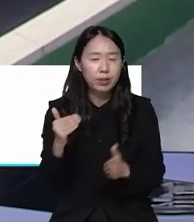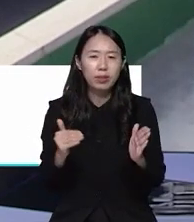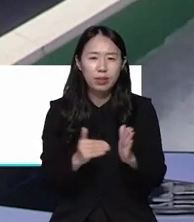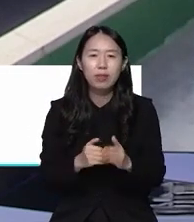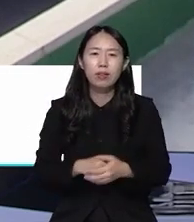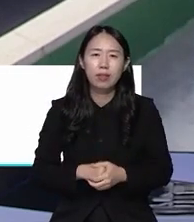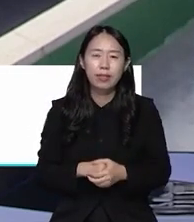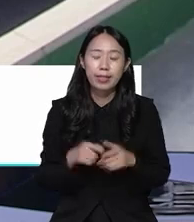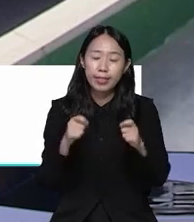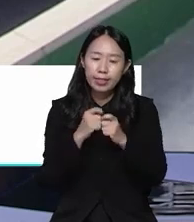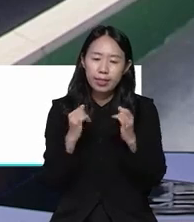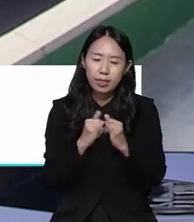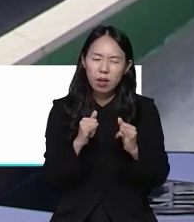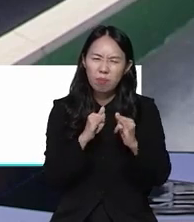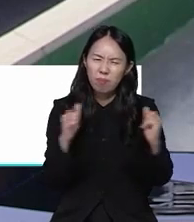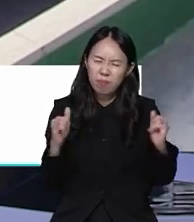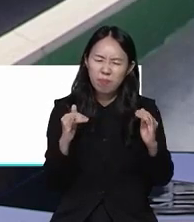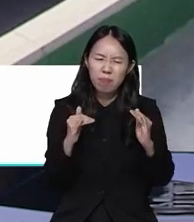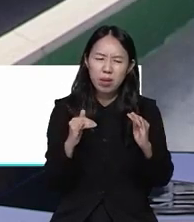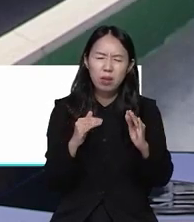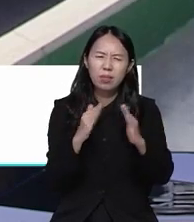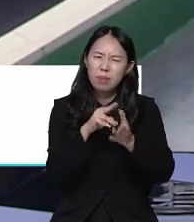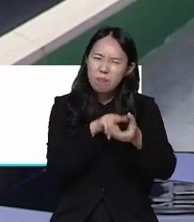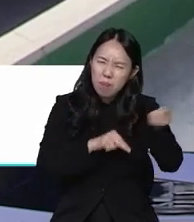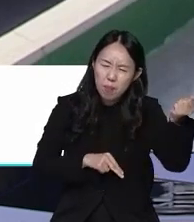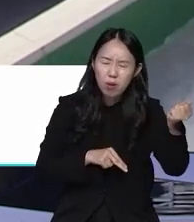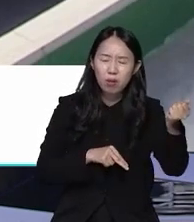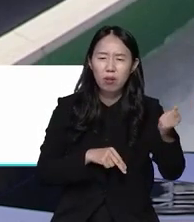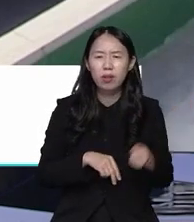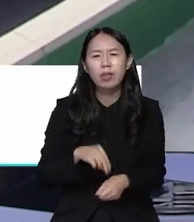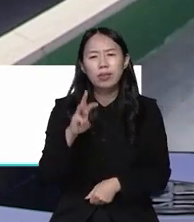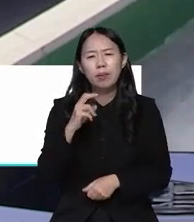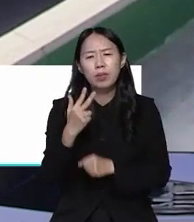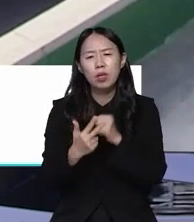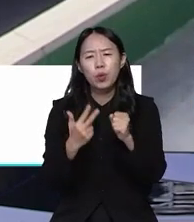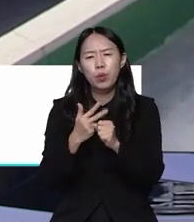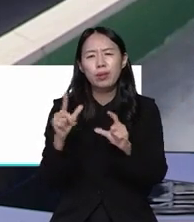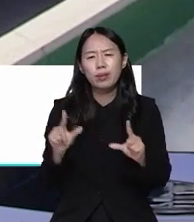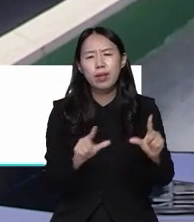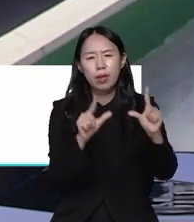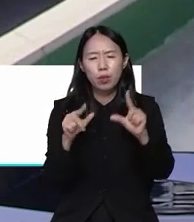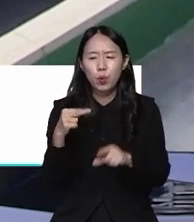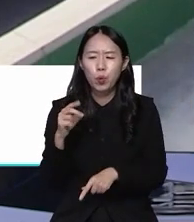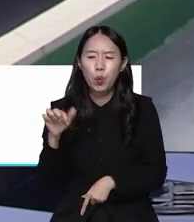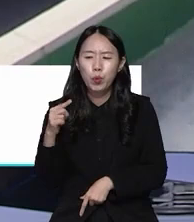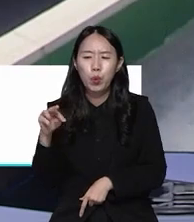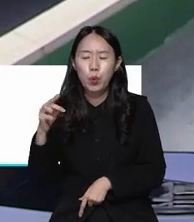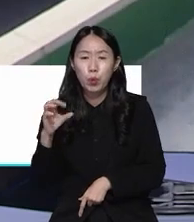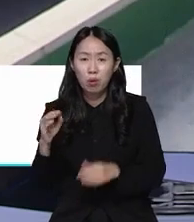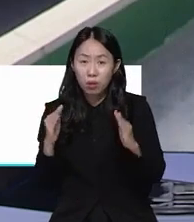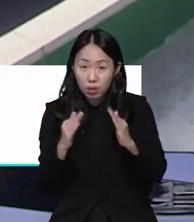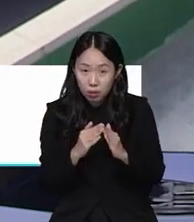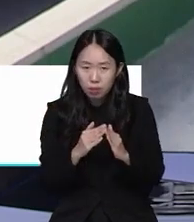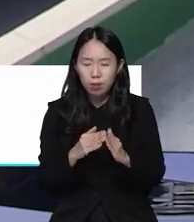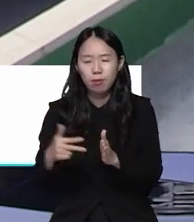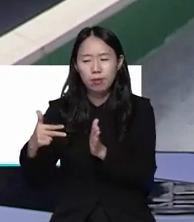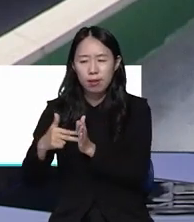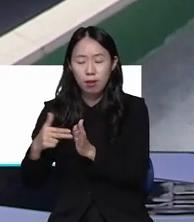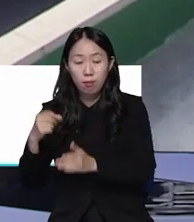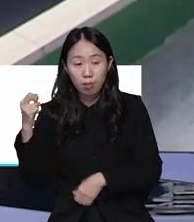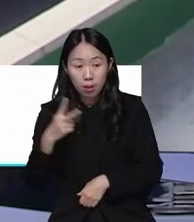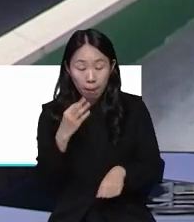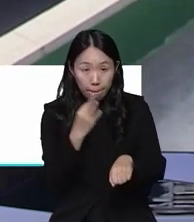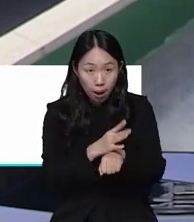민간에 매각된 김대중 전 대통령이 37년간 머물렀던 동교동 사저도 재단에서 재매입에만 성공한다면